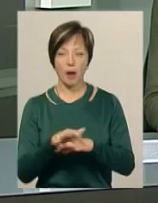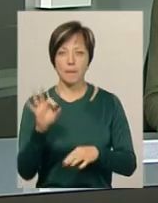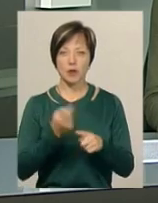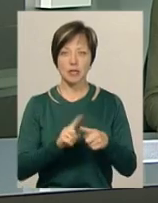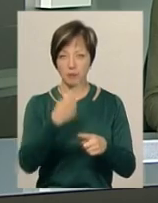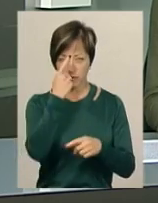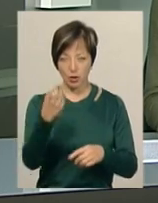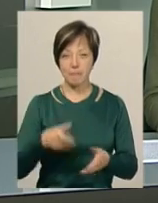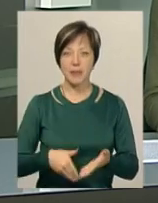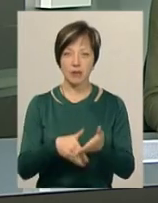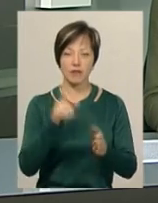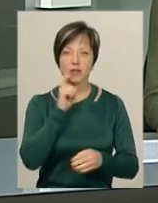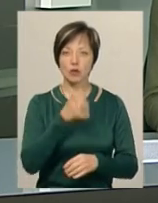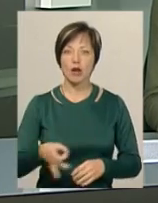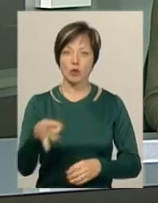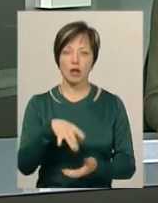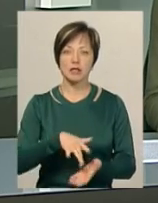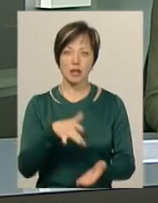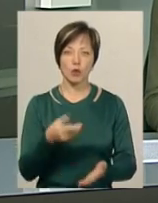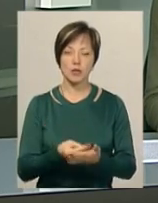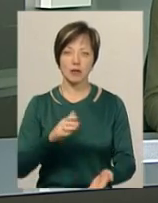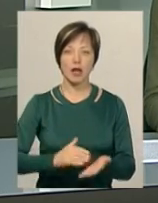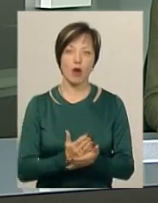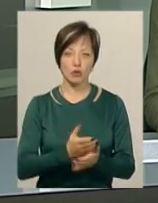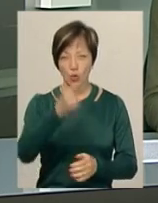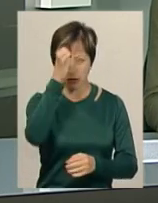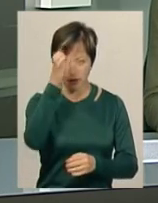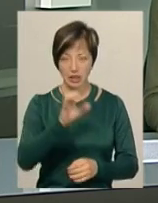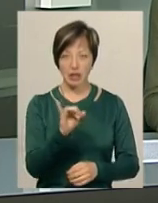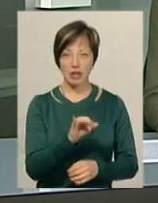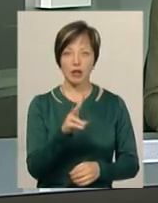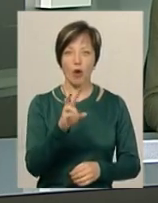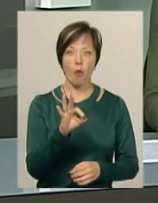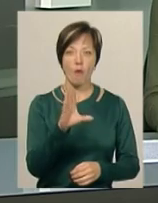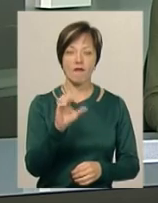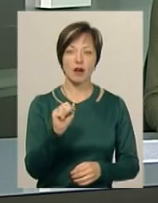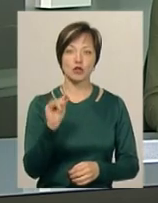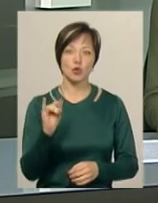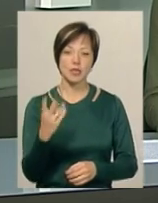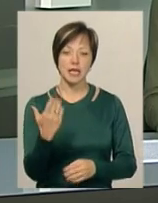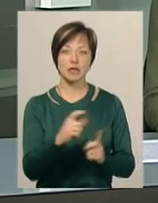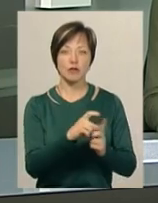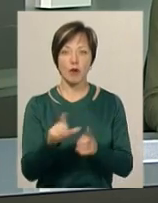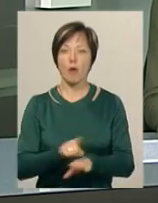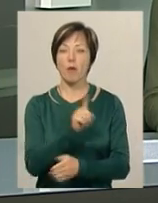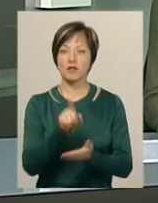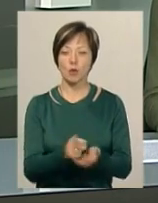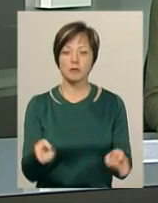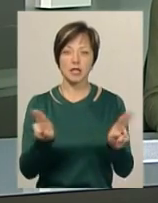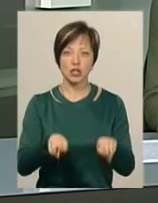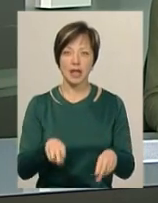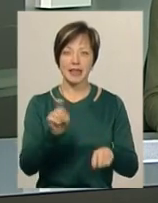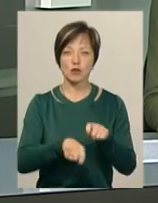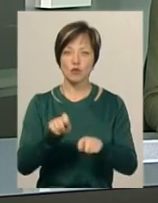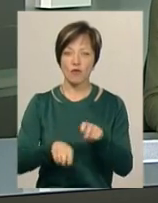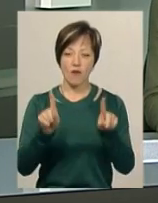це повідомила методист Вінницького регіонального центру оцінювання якості освіти Ірина Ковальчук. За її словами, обов'язковим залишається